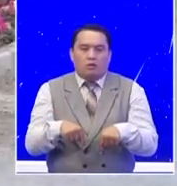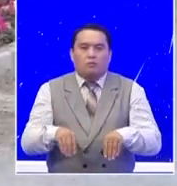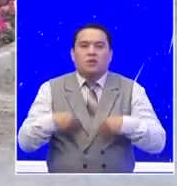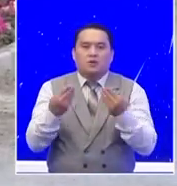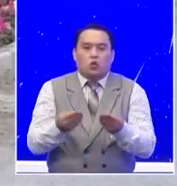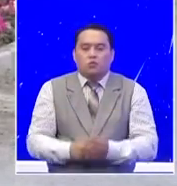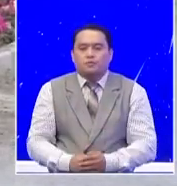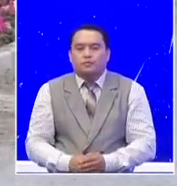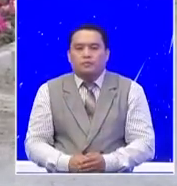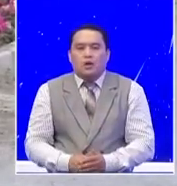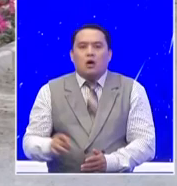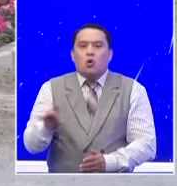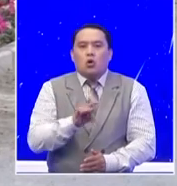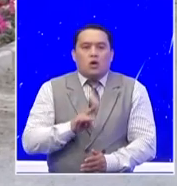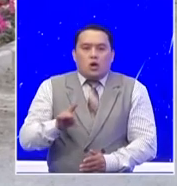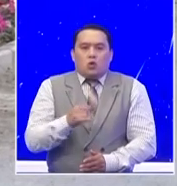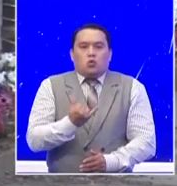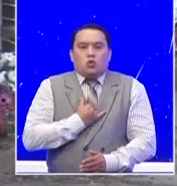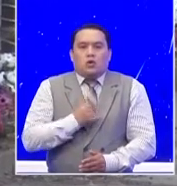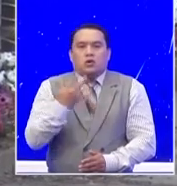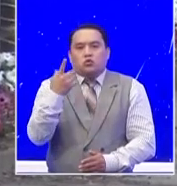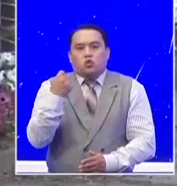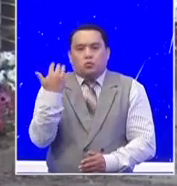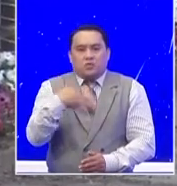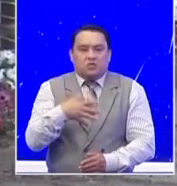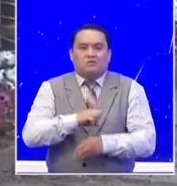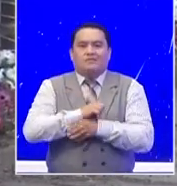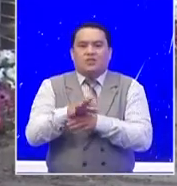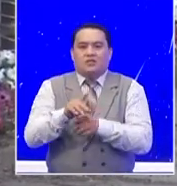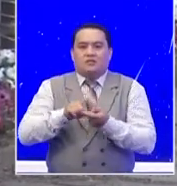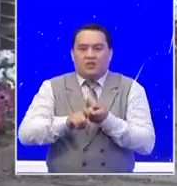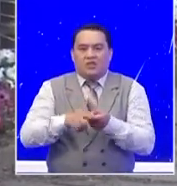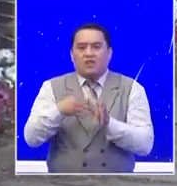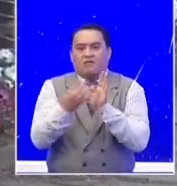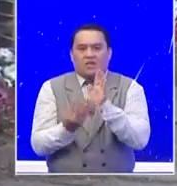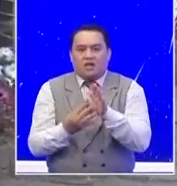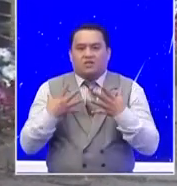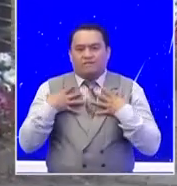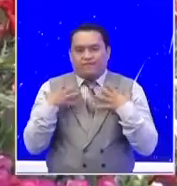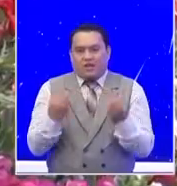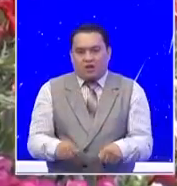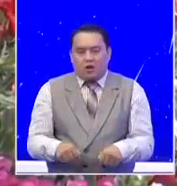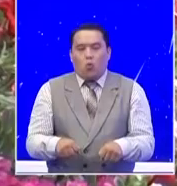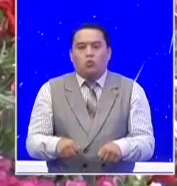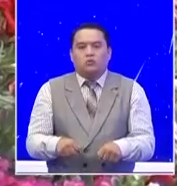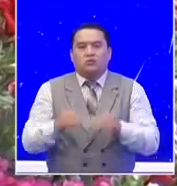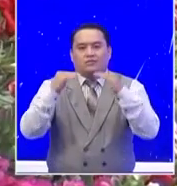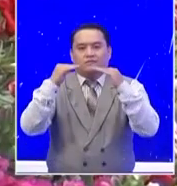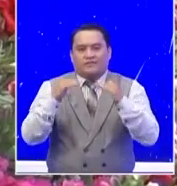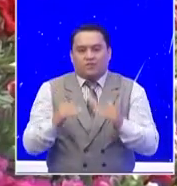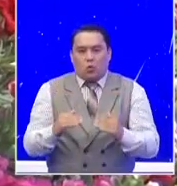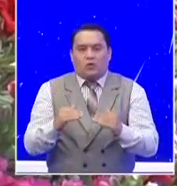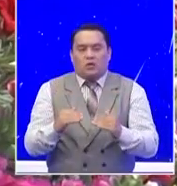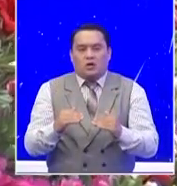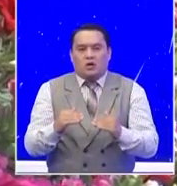передают. Сейчас в Аксуйском районе более 150 зараженных коронавирусной инфекцией. 19 человек вылечились. Загруженность коек идет на спад, говорят